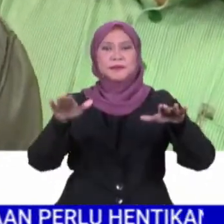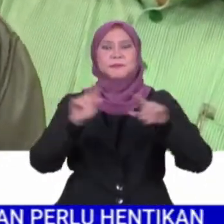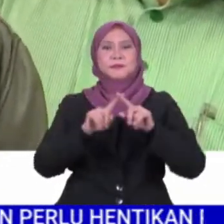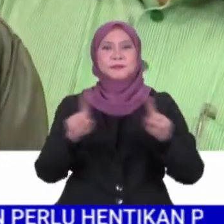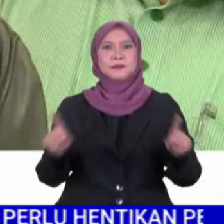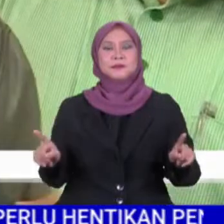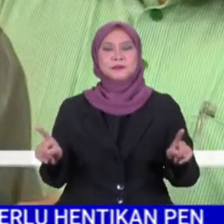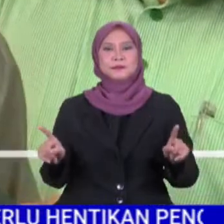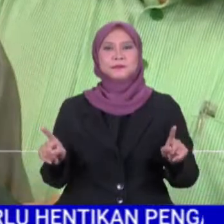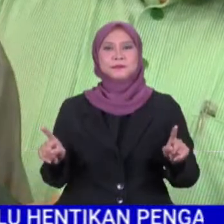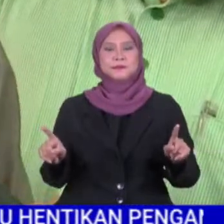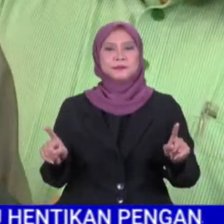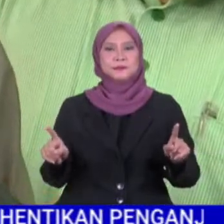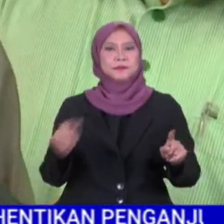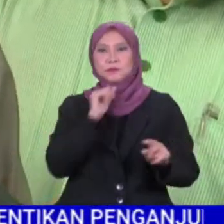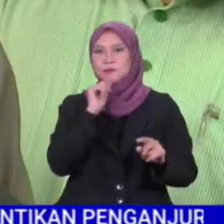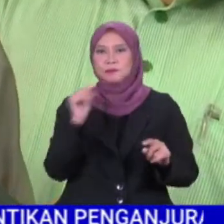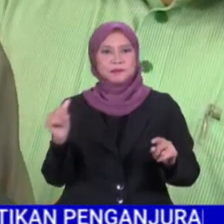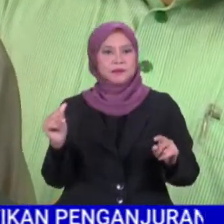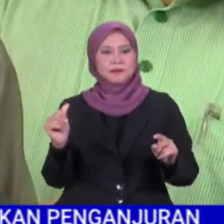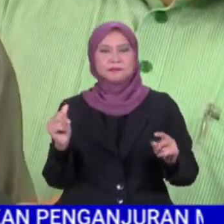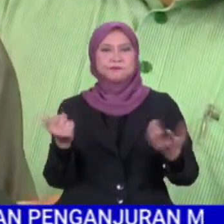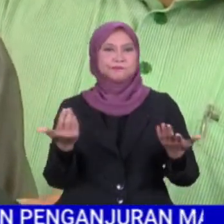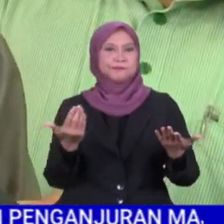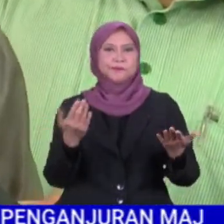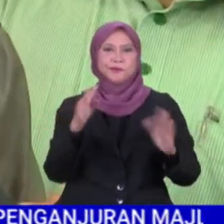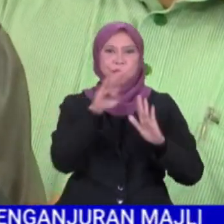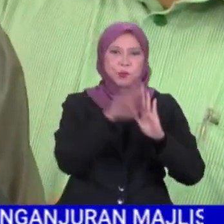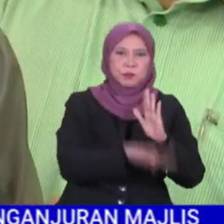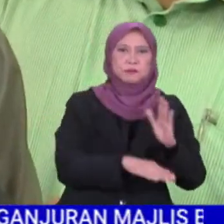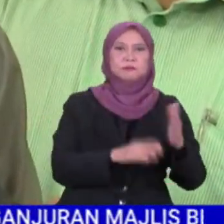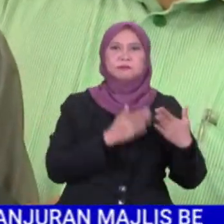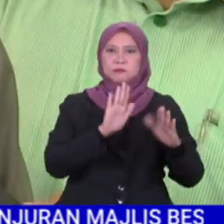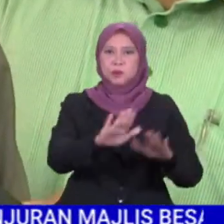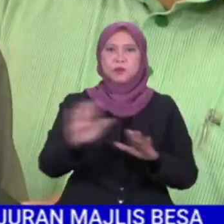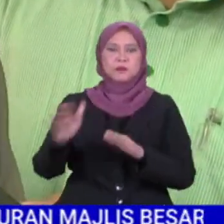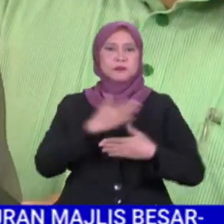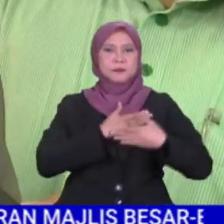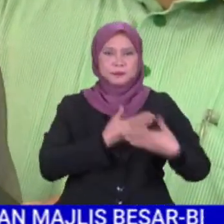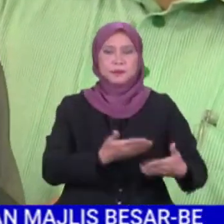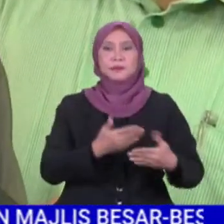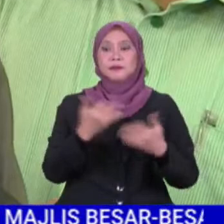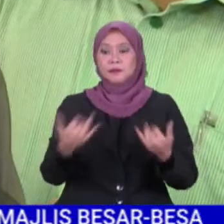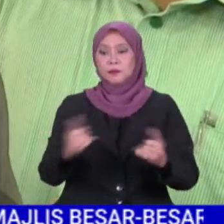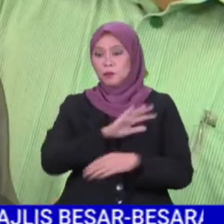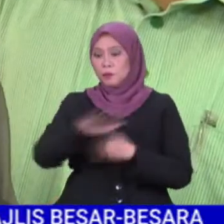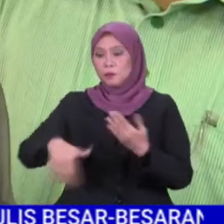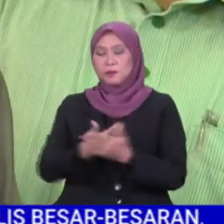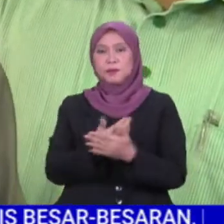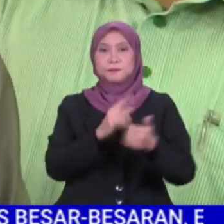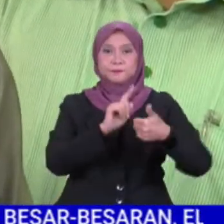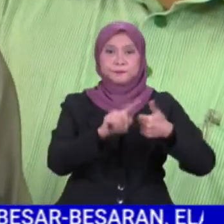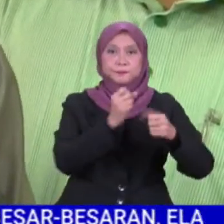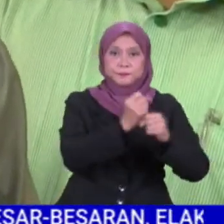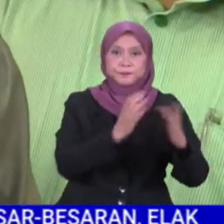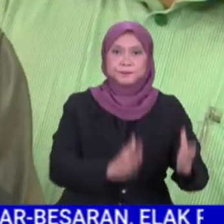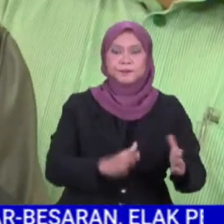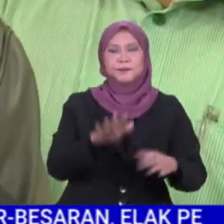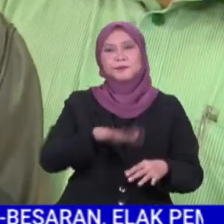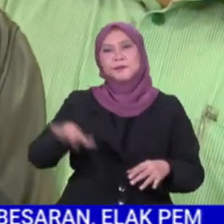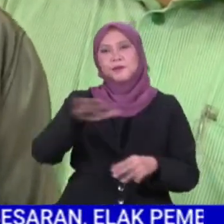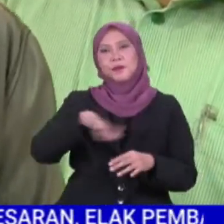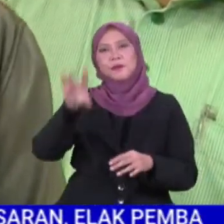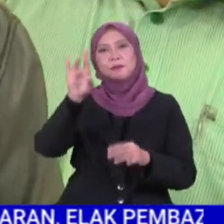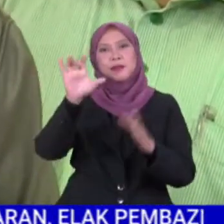tak mengurangkan komitmen mereka Jadi sekarang kombinasi Anggota kedua jersey ini mencecah